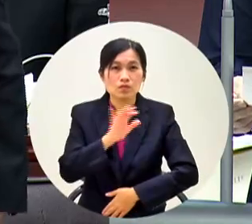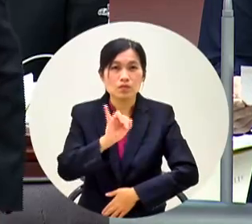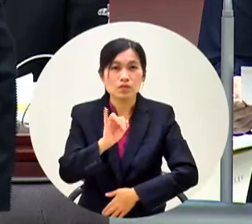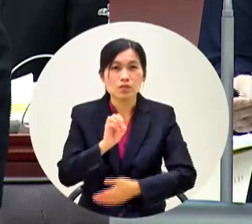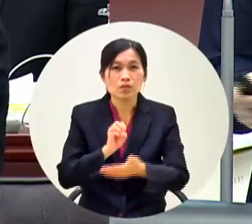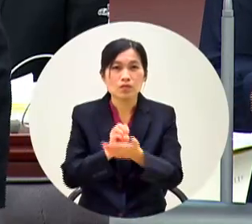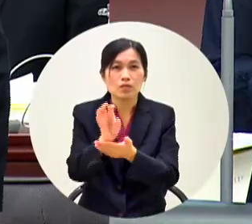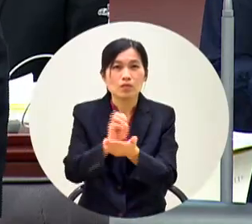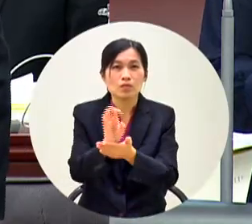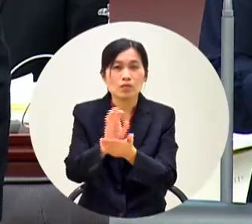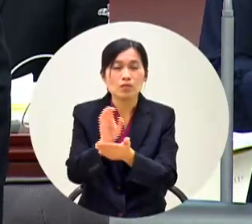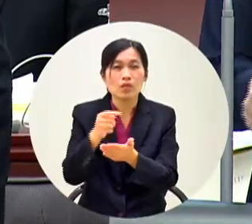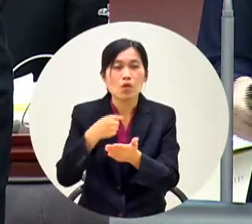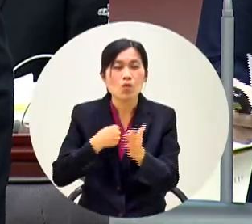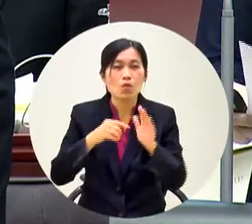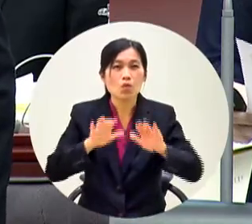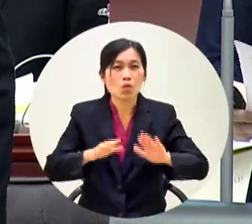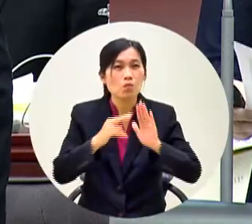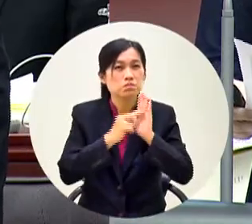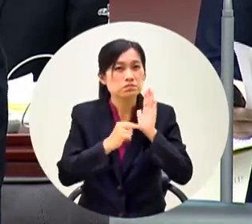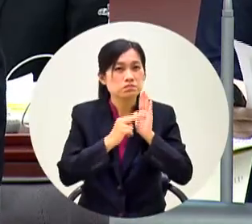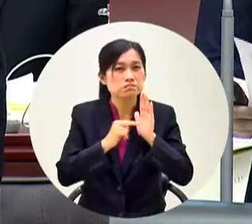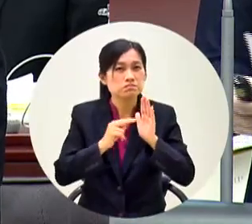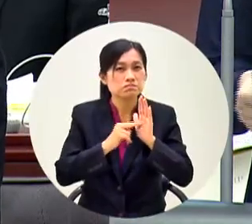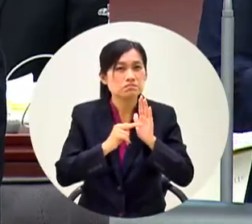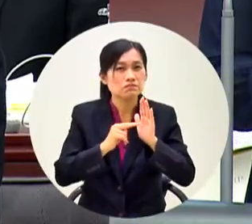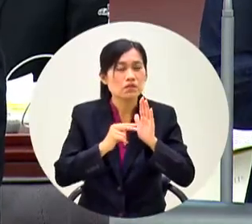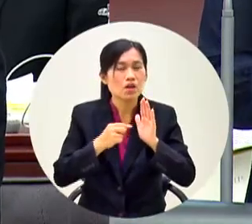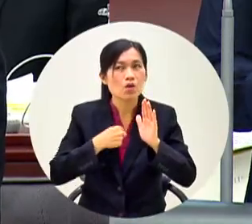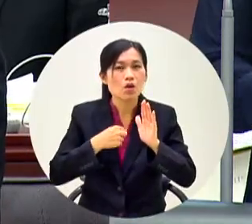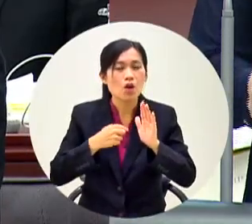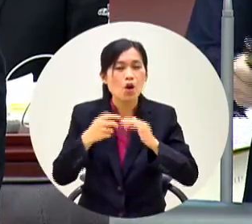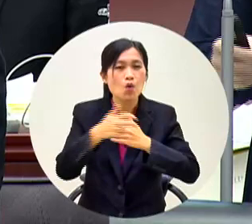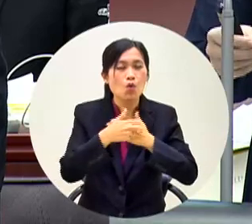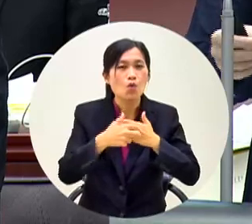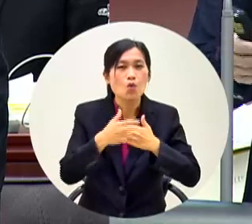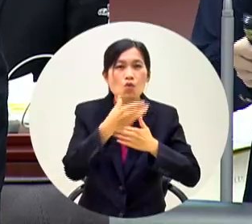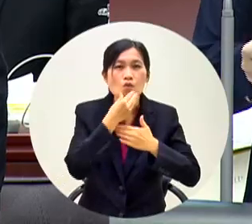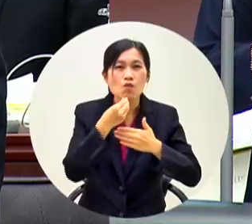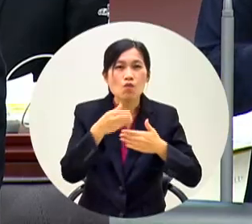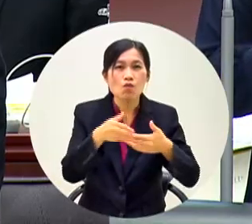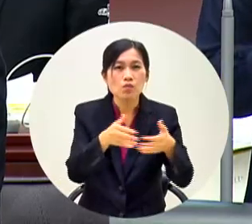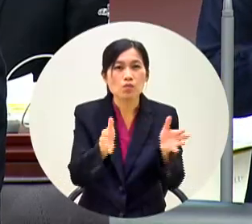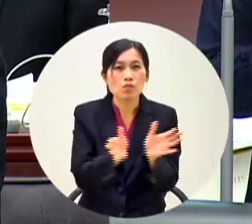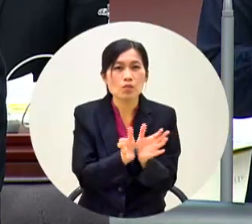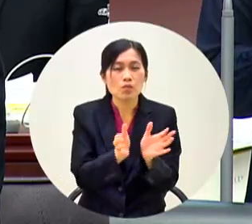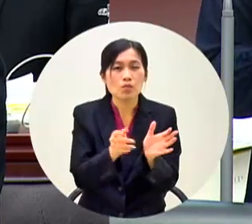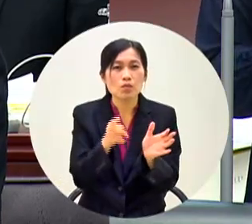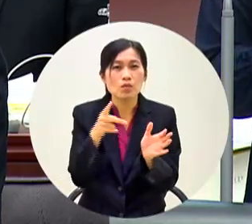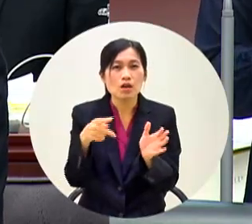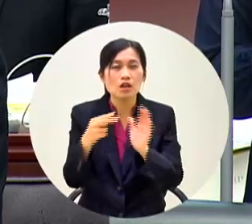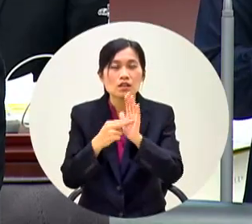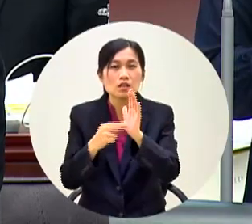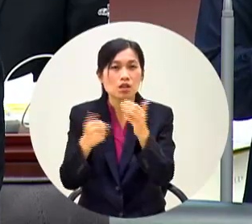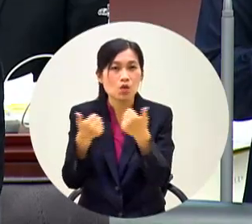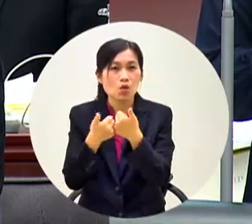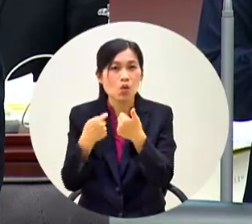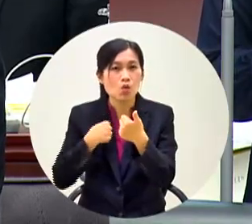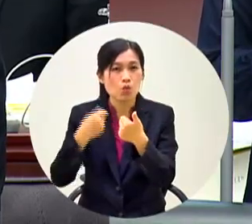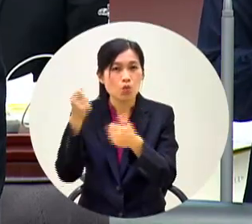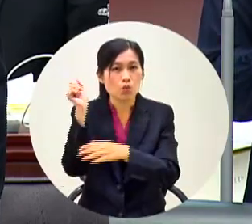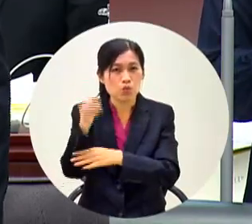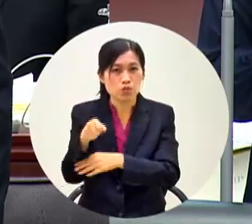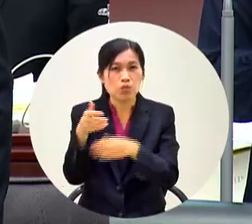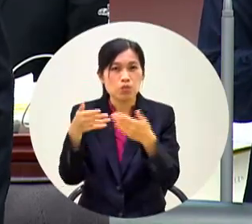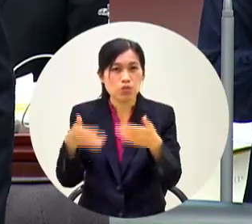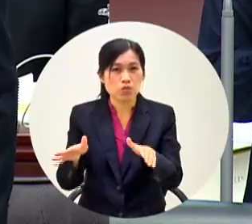现在我的了解了哈，包括卫福部，那还有之前我在说明会的时候，我也已经承诺过，我们市政府